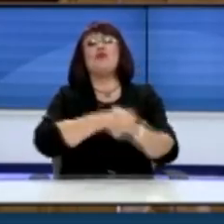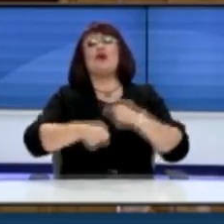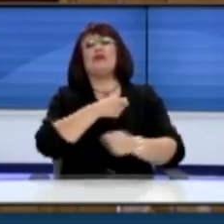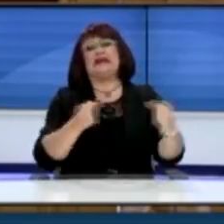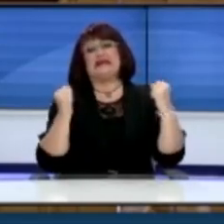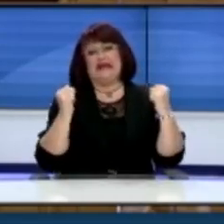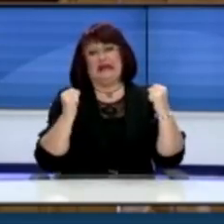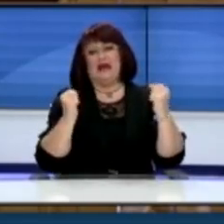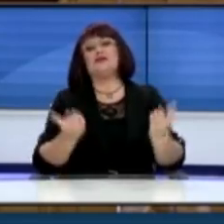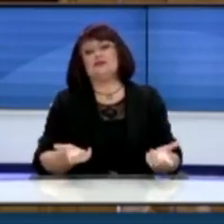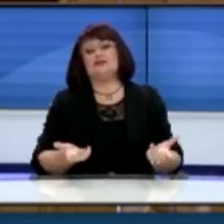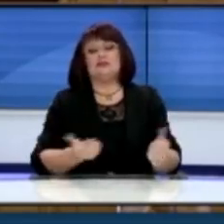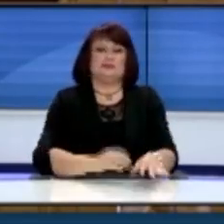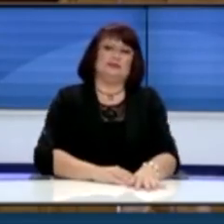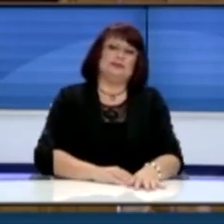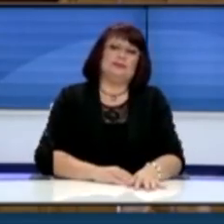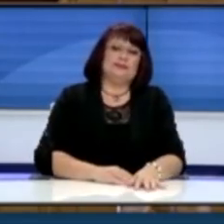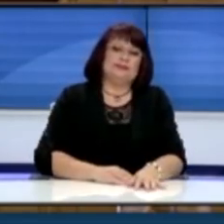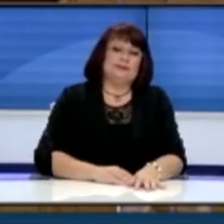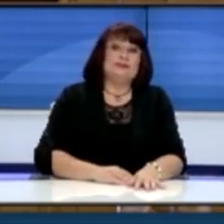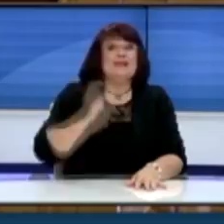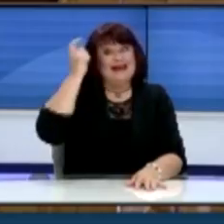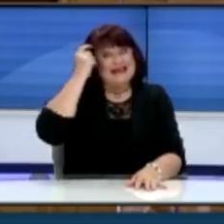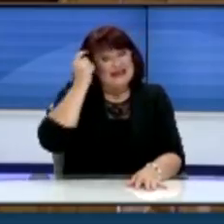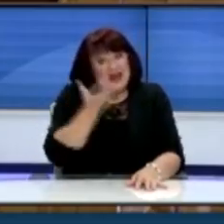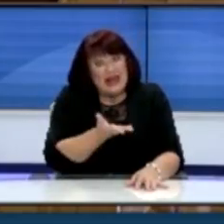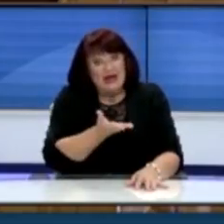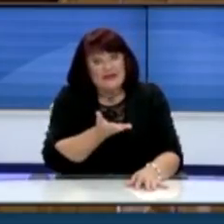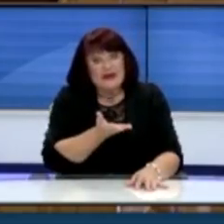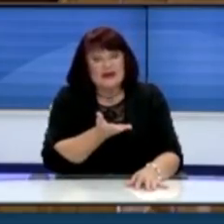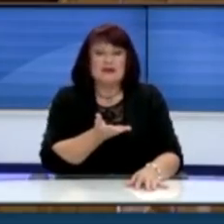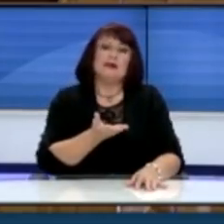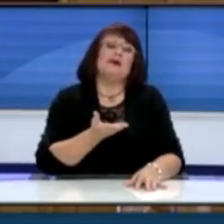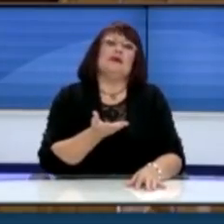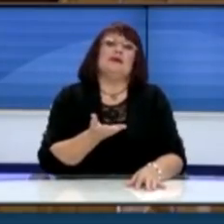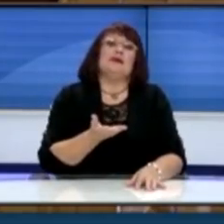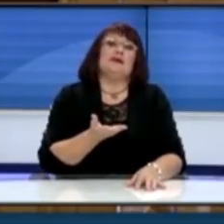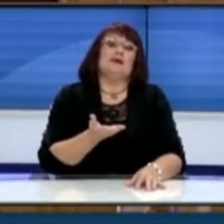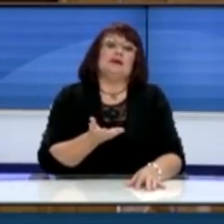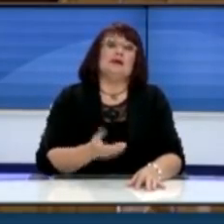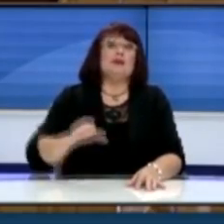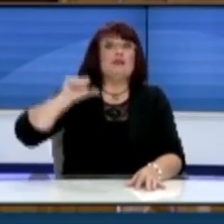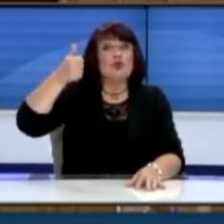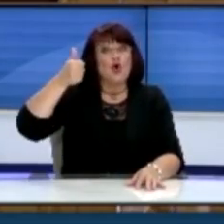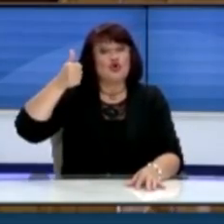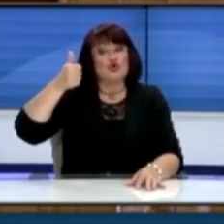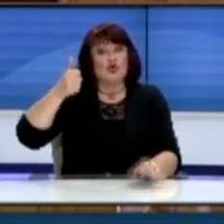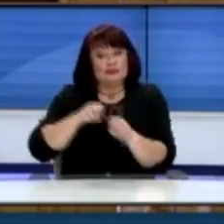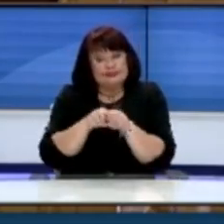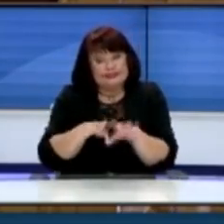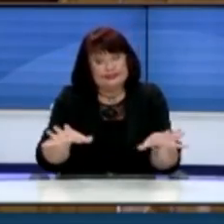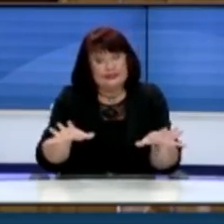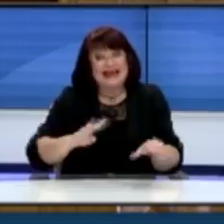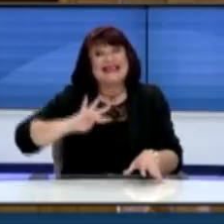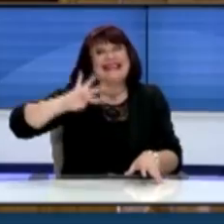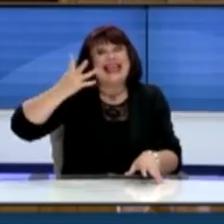εμπορευματοποίησης που μας έφερε εδώ. Έχετε πάρει χαμπάρι ότι δεν βρισκόμαστε στο πρώτο κύμα, αλλά βαθιά μέσα